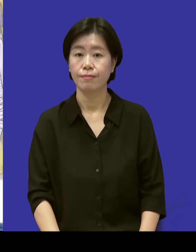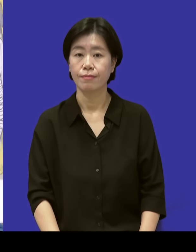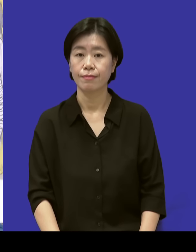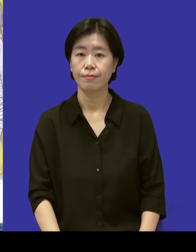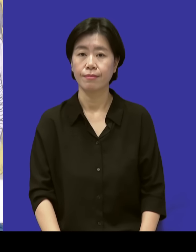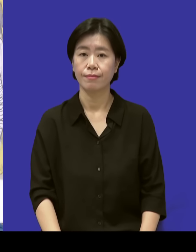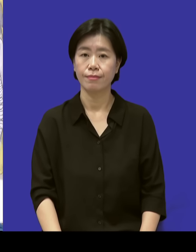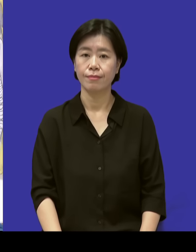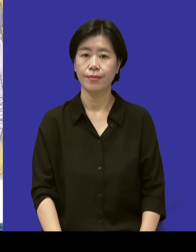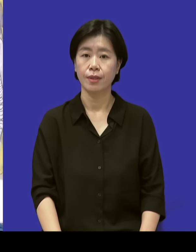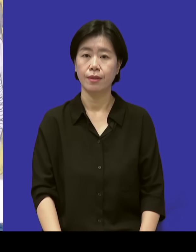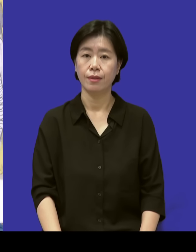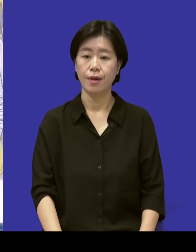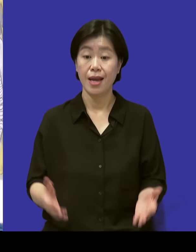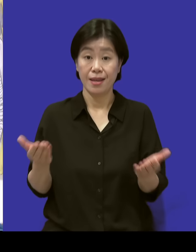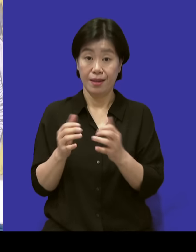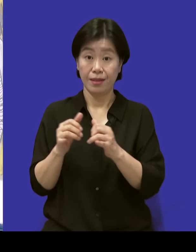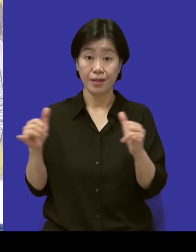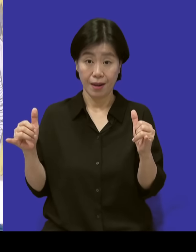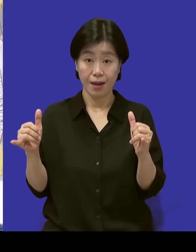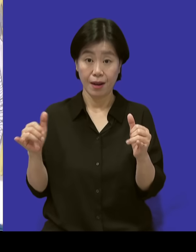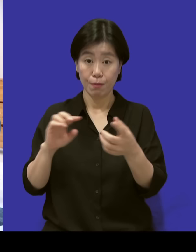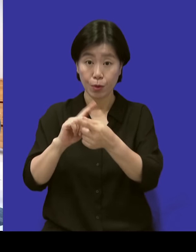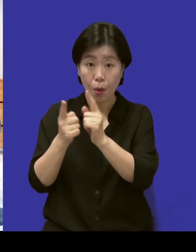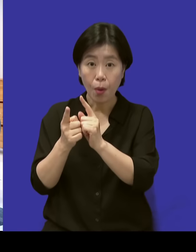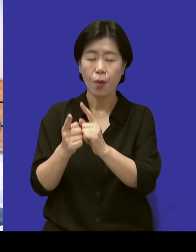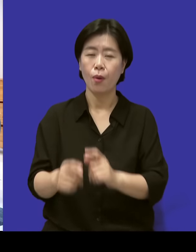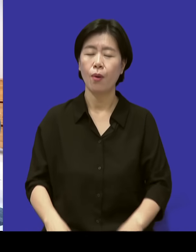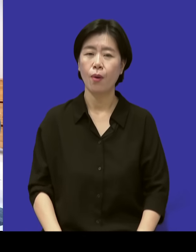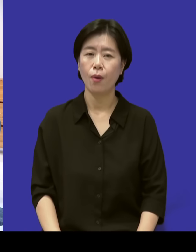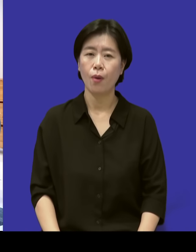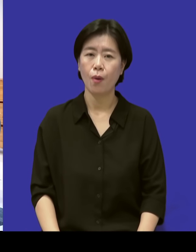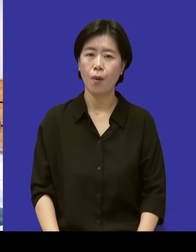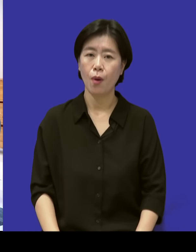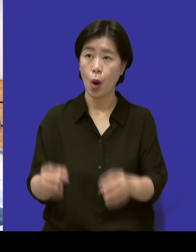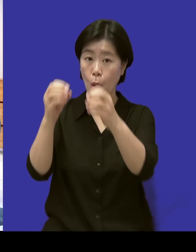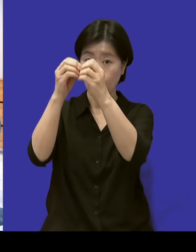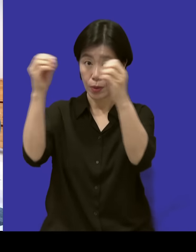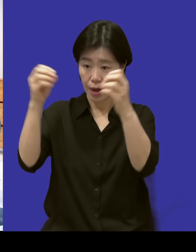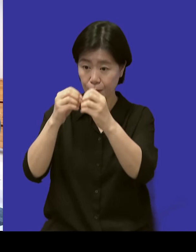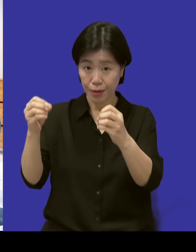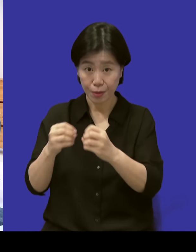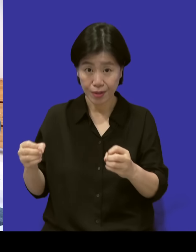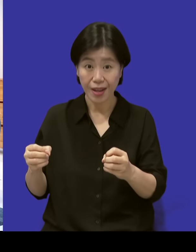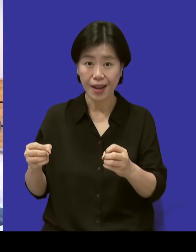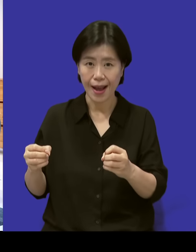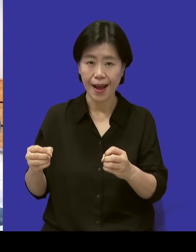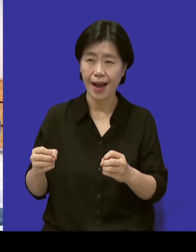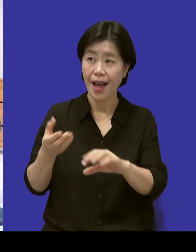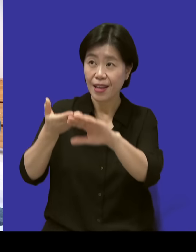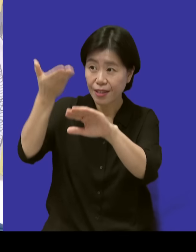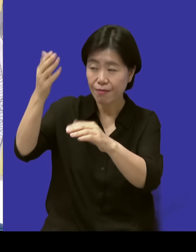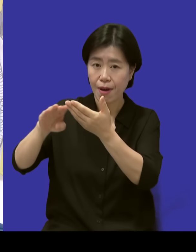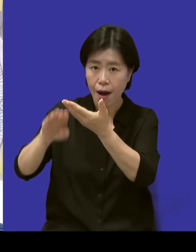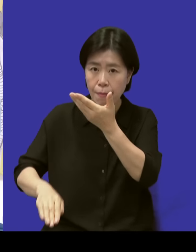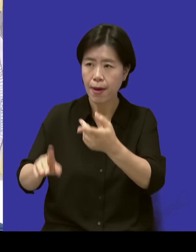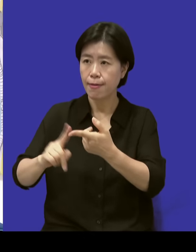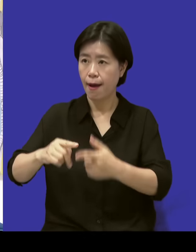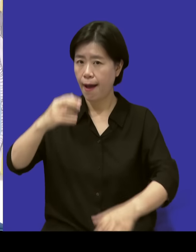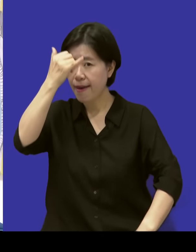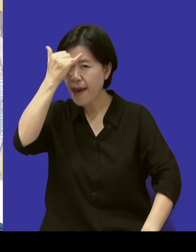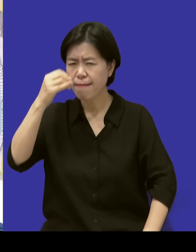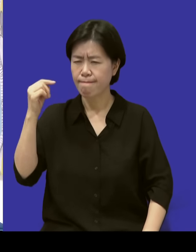있어요. 예. 이게 직원들 사이에서도 기수별 군기가 좀 있습니다. 대도시에는 그런 게 없는데 청송에는 군기가 딱 잡혀 있어요. 근데